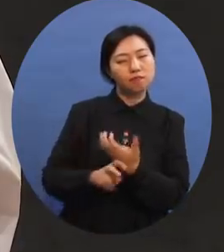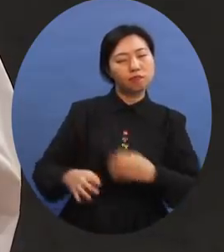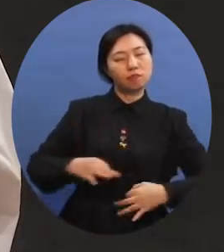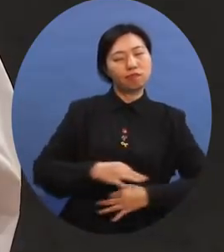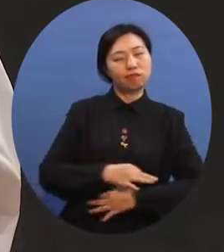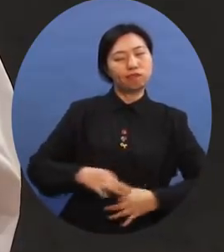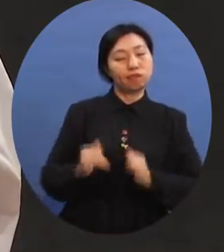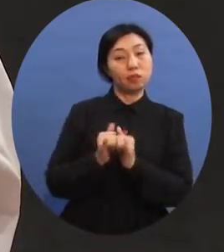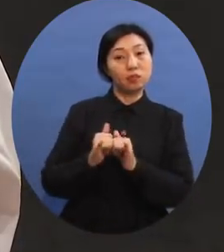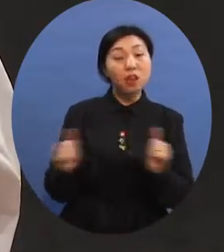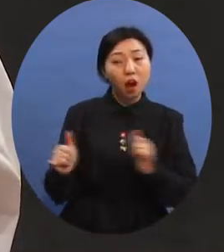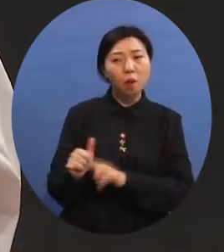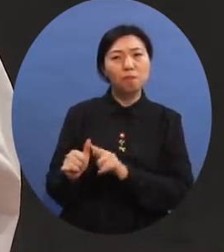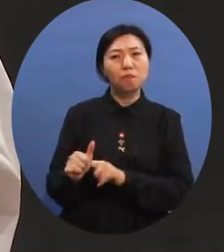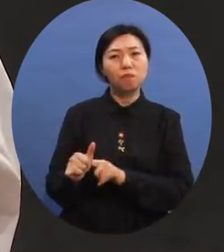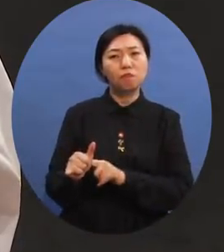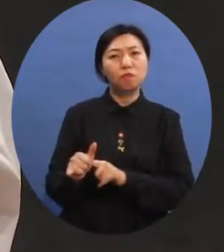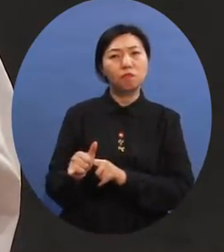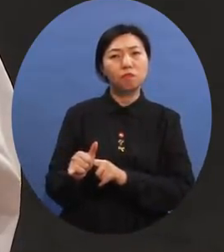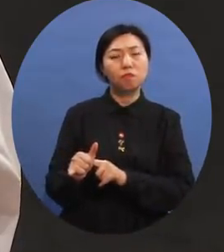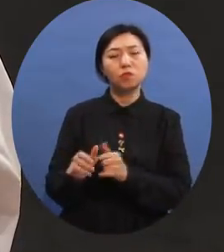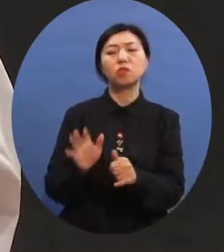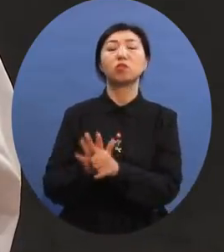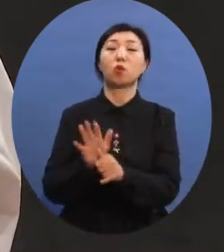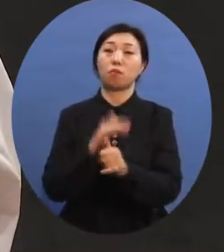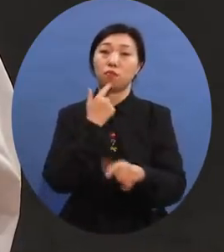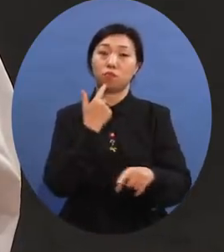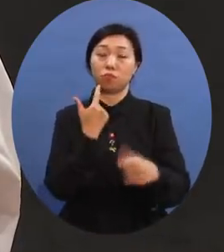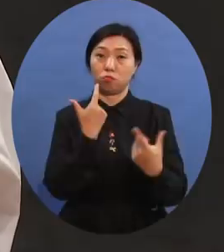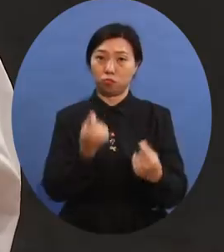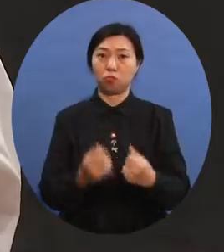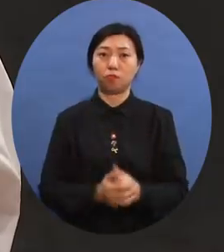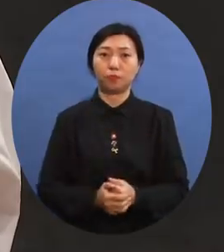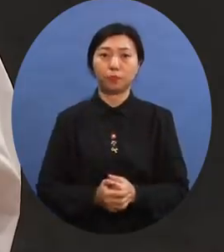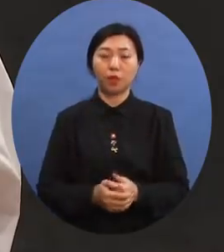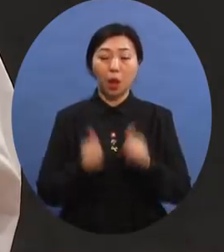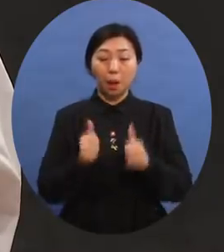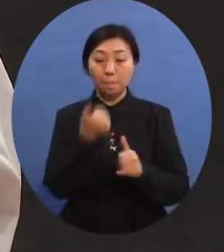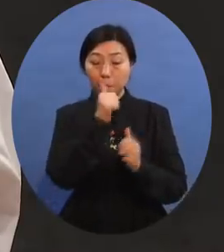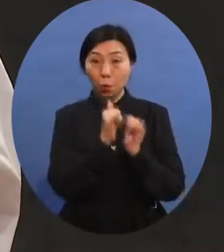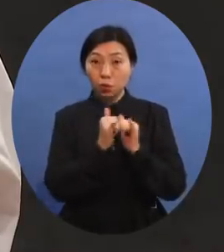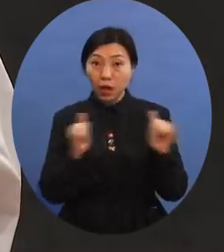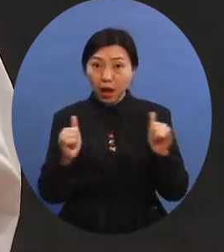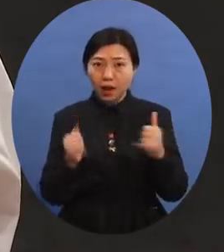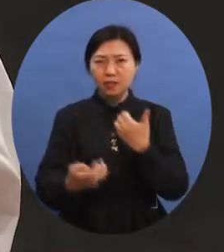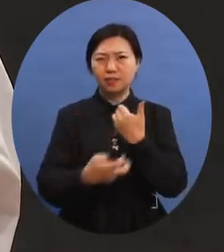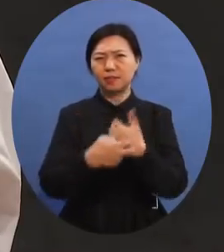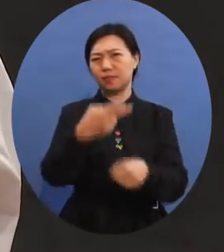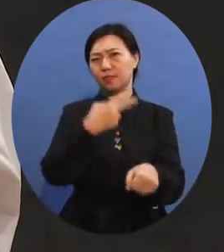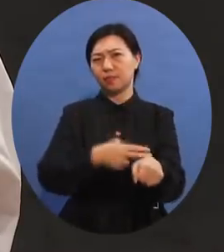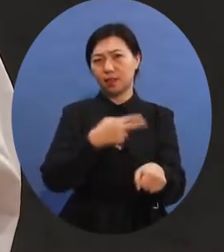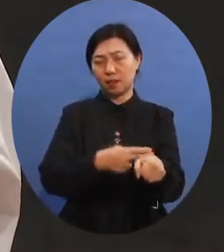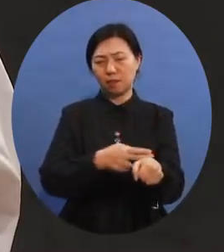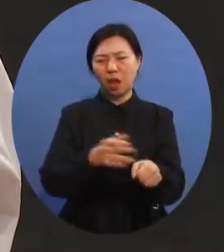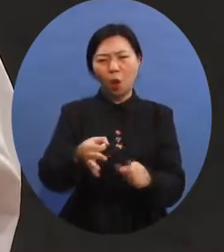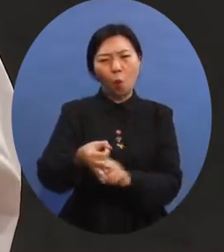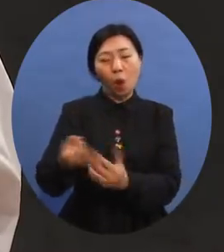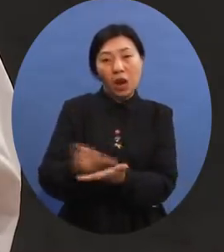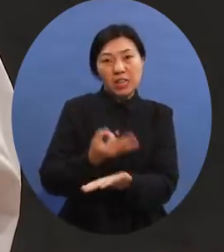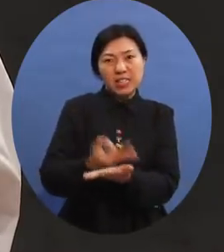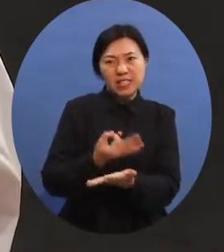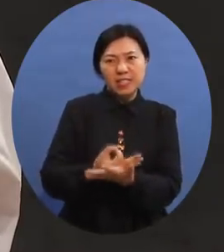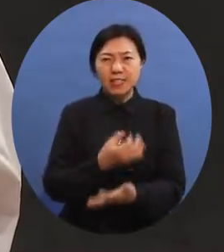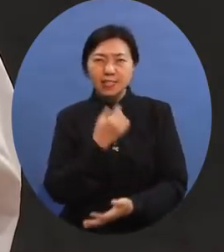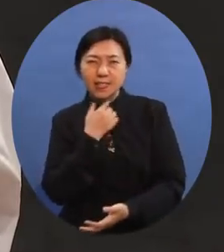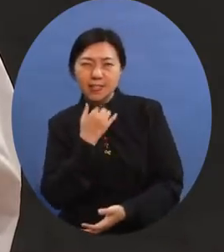부정의를 조장하는 역할을 하게 된다. 이런 얘기. 그러니까 변호사가 되거나 의사가 되는 걸돈 많이 벌기 때문에 된다.